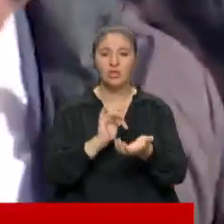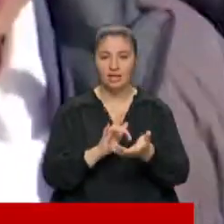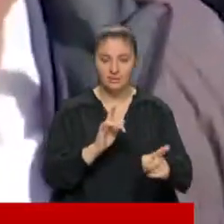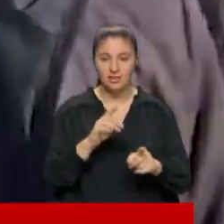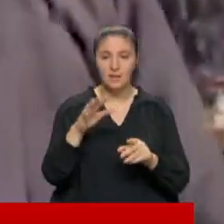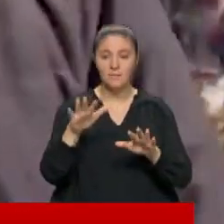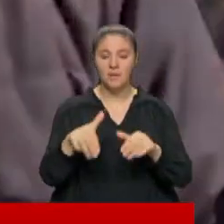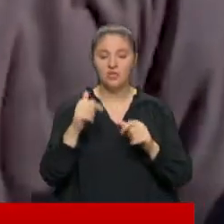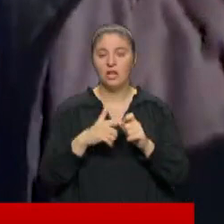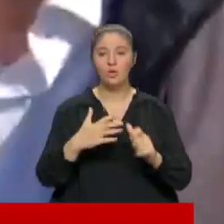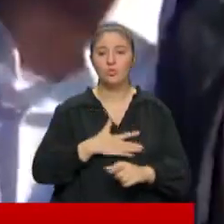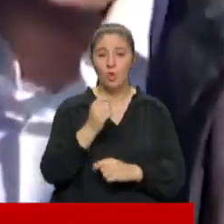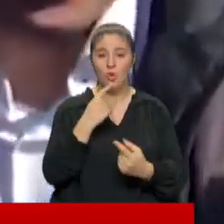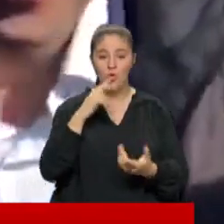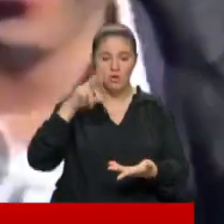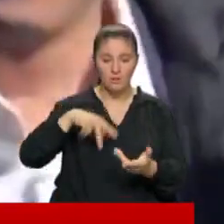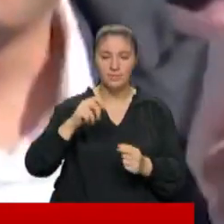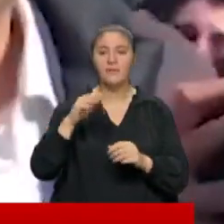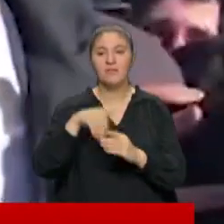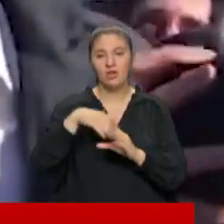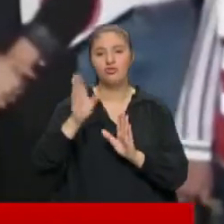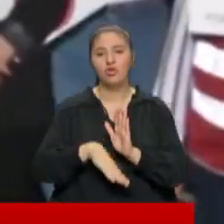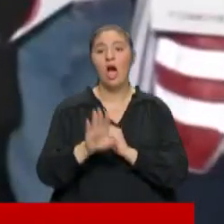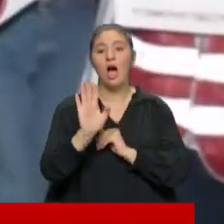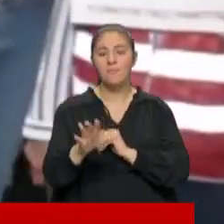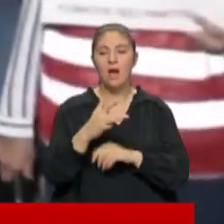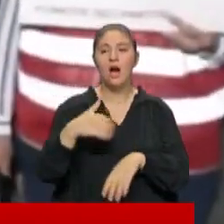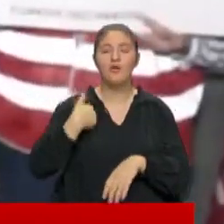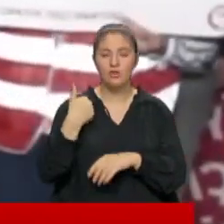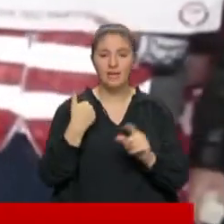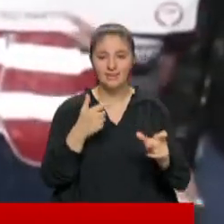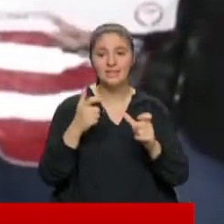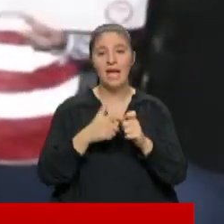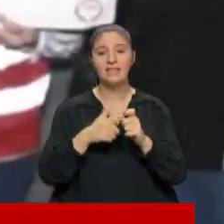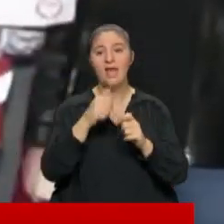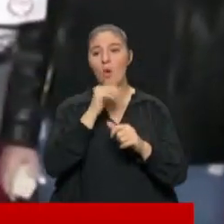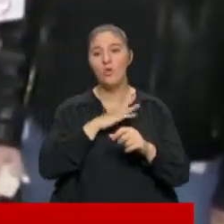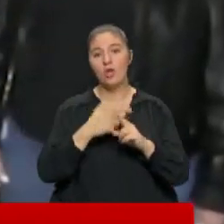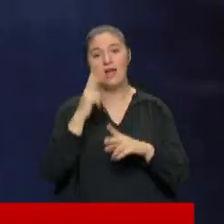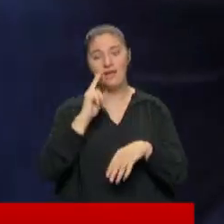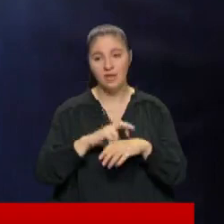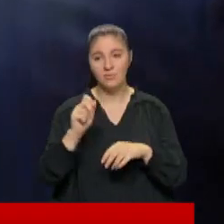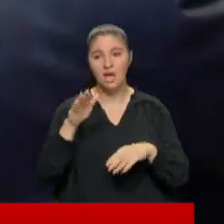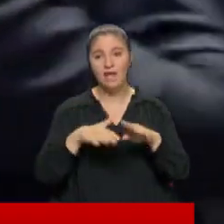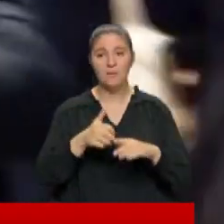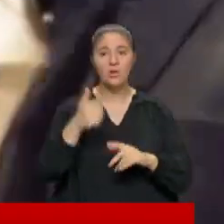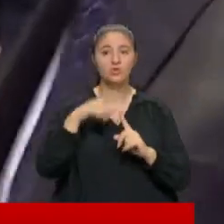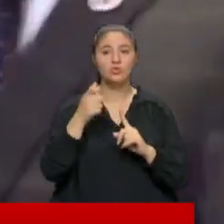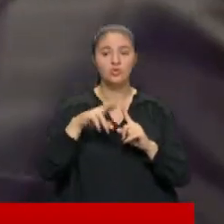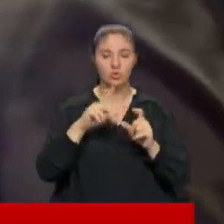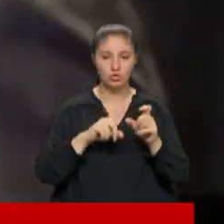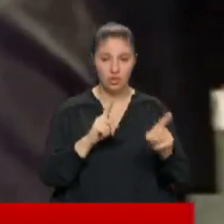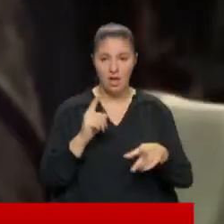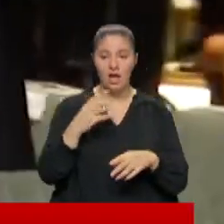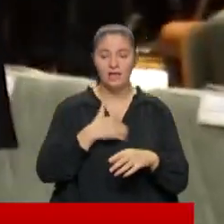cezası meclis genel kurulunda okutulursa vekilliği düşüyor ama avukatı Gergerlioğlu örneğini hatırlattı. Adalet Bakanı Yılmaz Tunç da